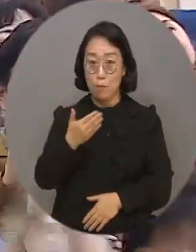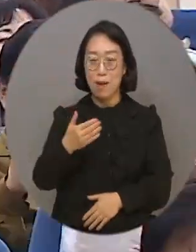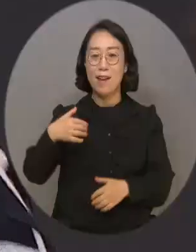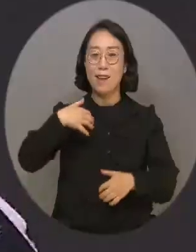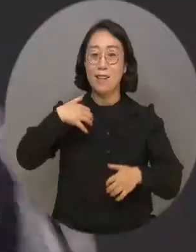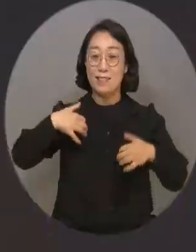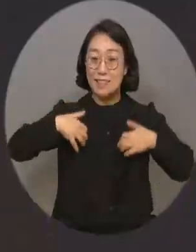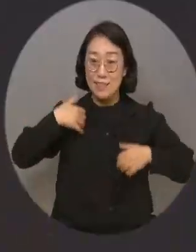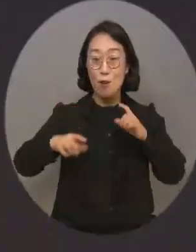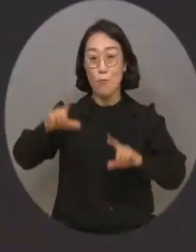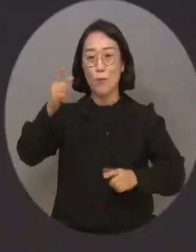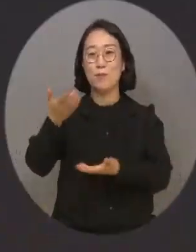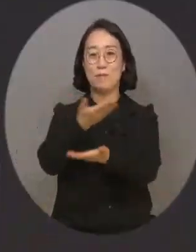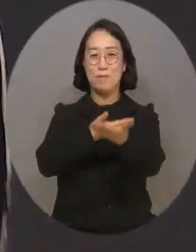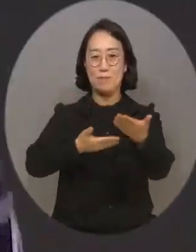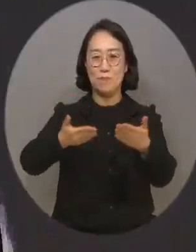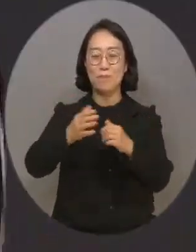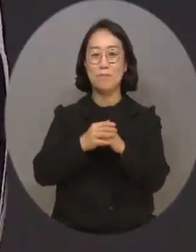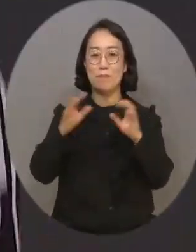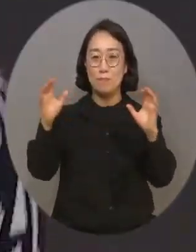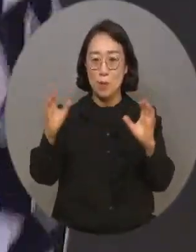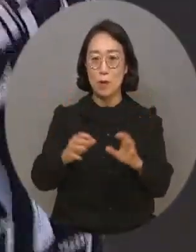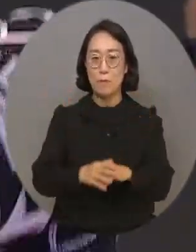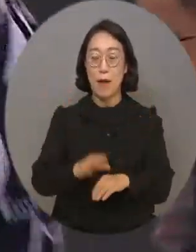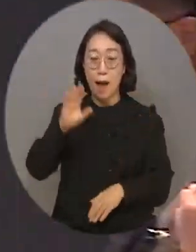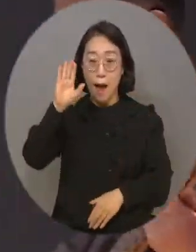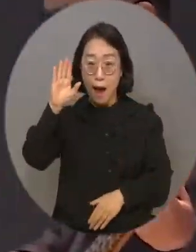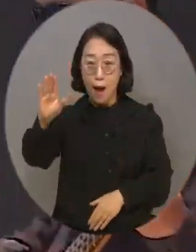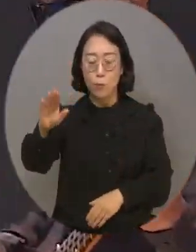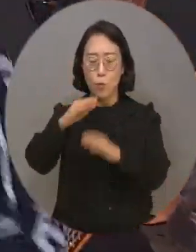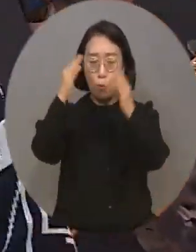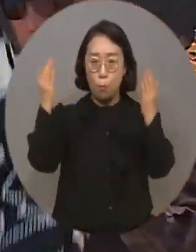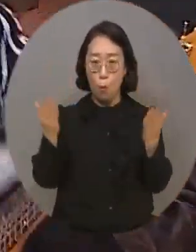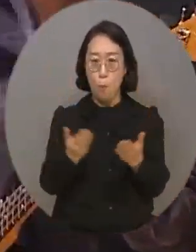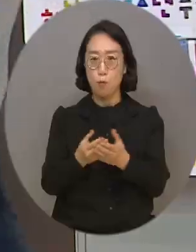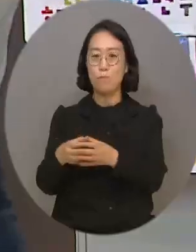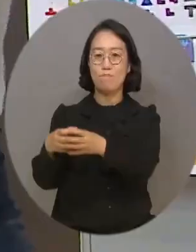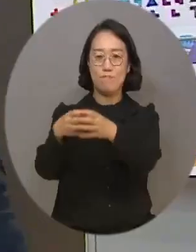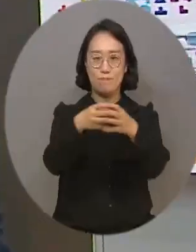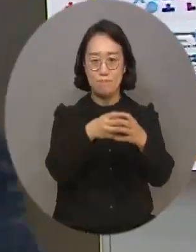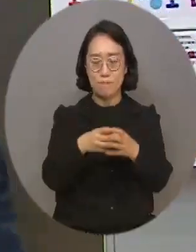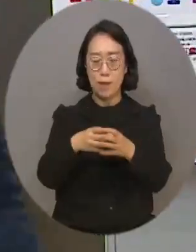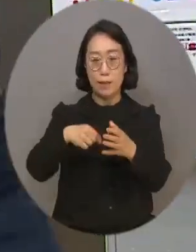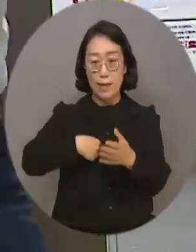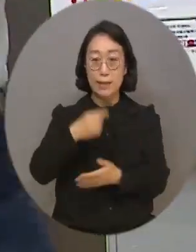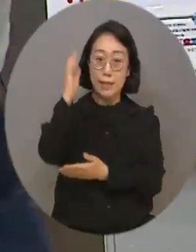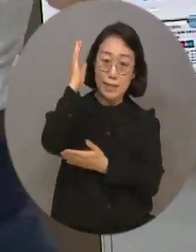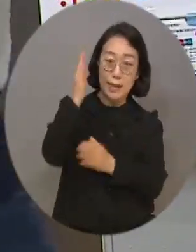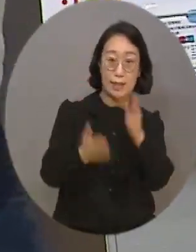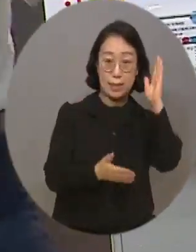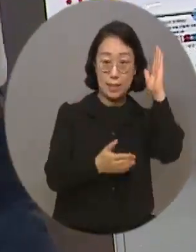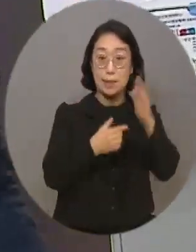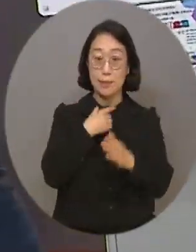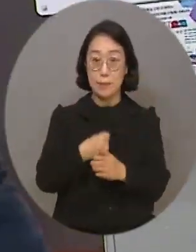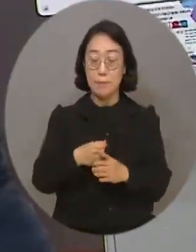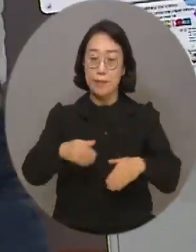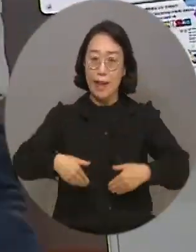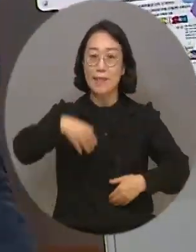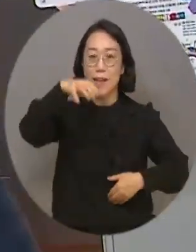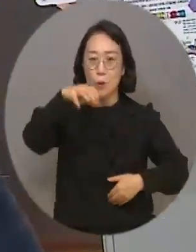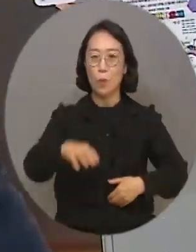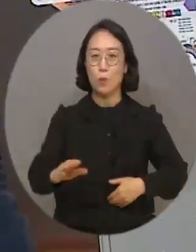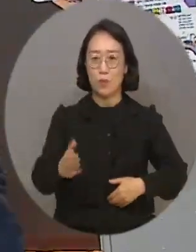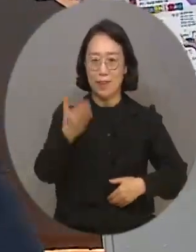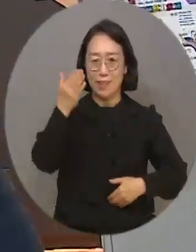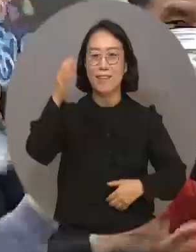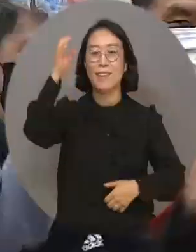가득했던 하남시 장애인 가요제. 앞으로도 모두가 하나 되고 자신의 이야기를 전하는 따뜻한 무대가 이어질 수